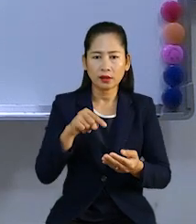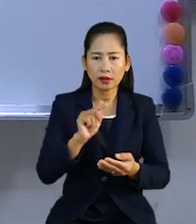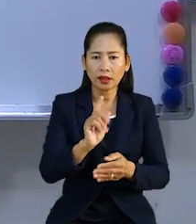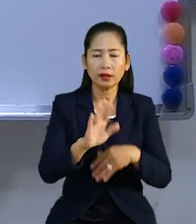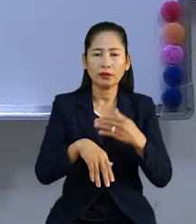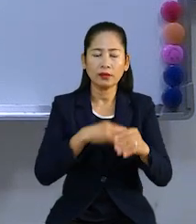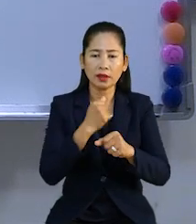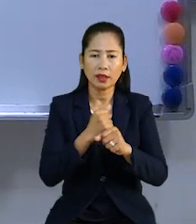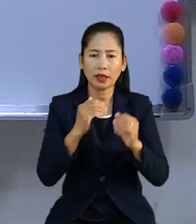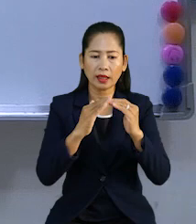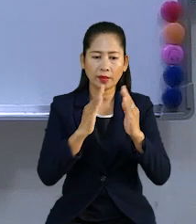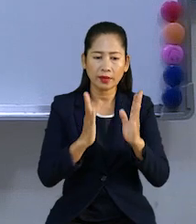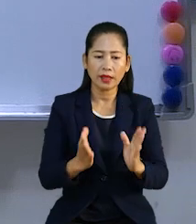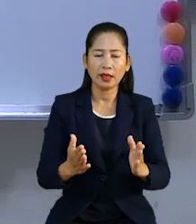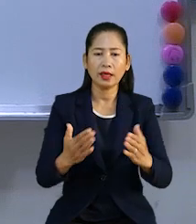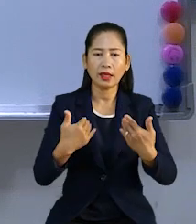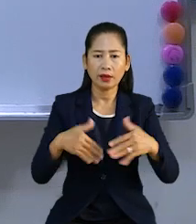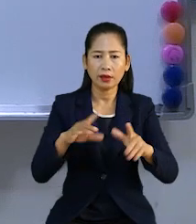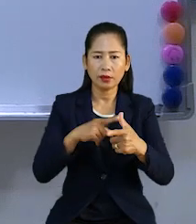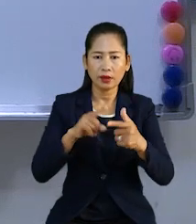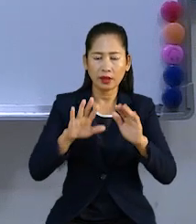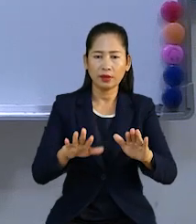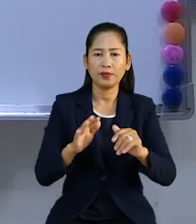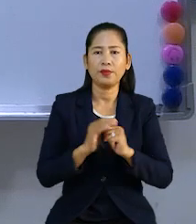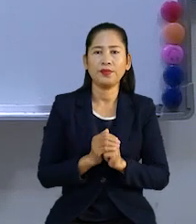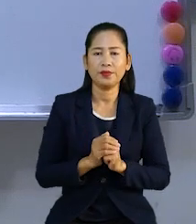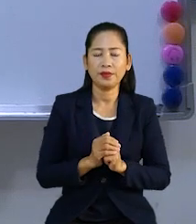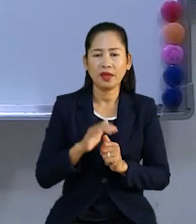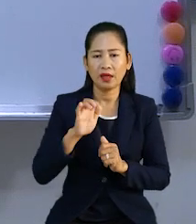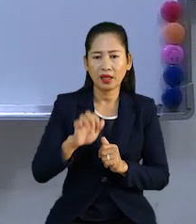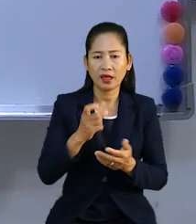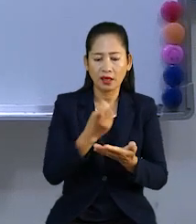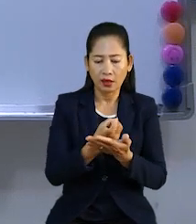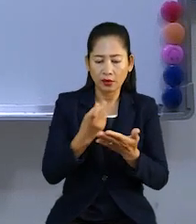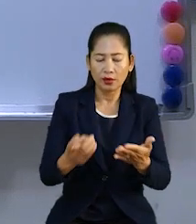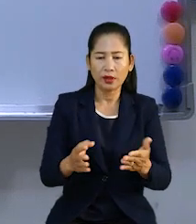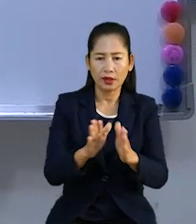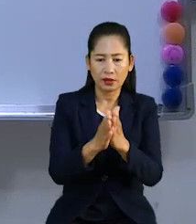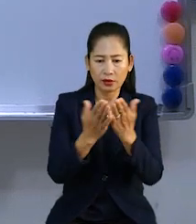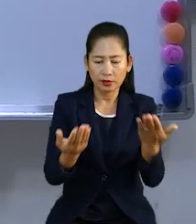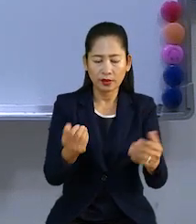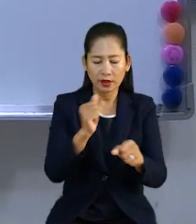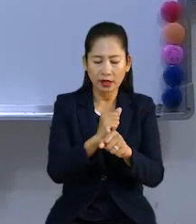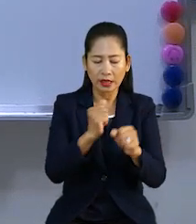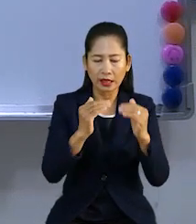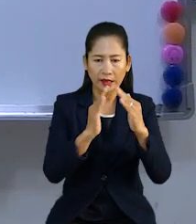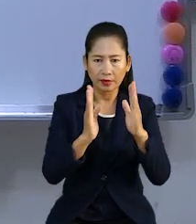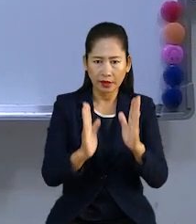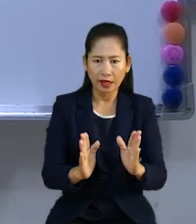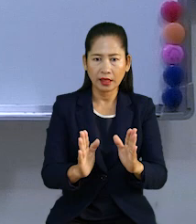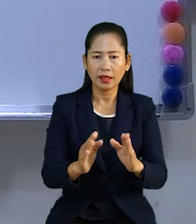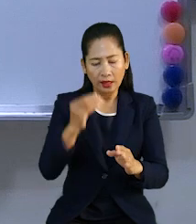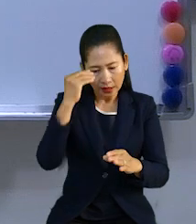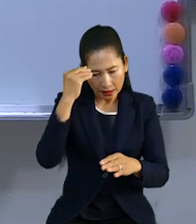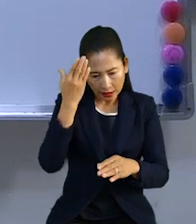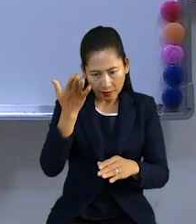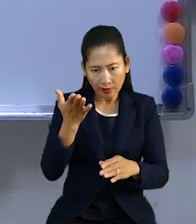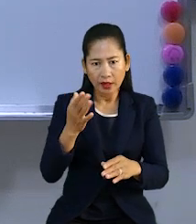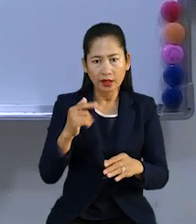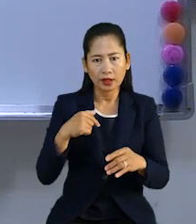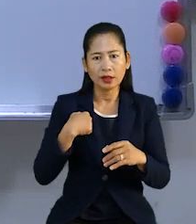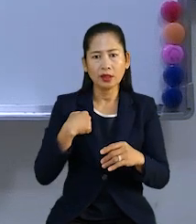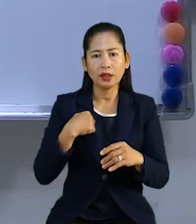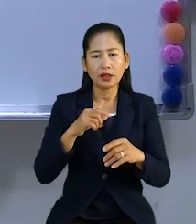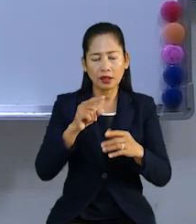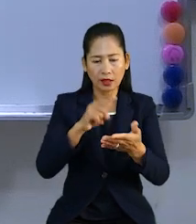ọc nếp bàn thức đi cà phê hai rồi nữ. Chà, để cho nên xong lực siêu phật kỳ cao phê rộng bọc cồn láng. Đảm bấy, dương